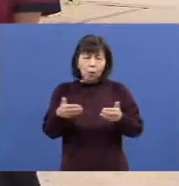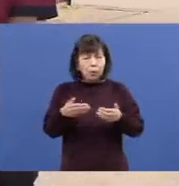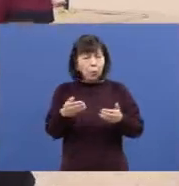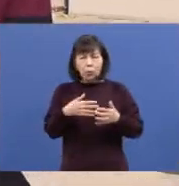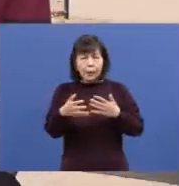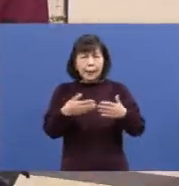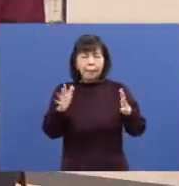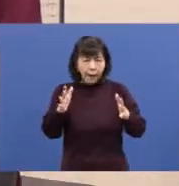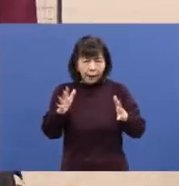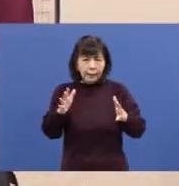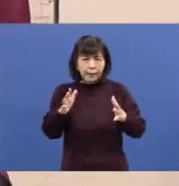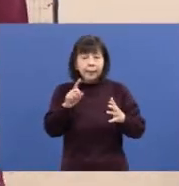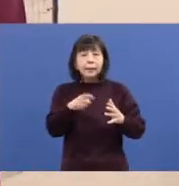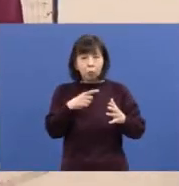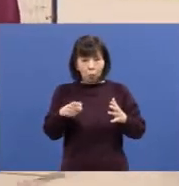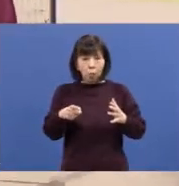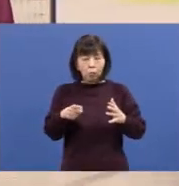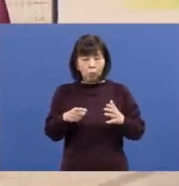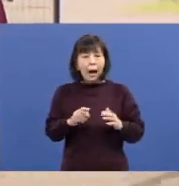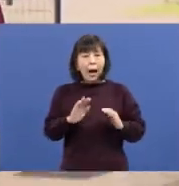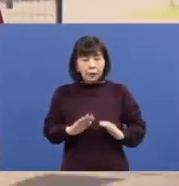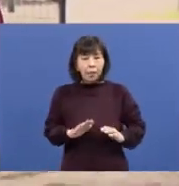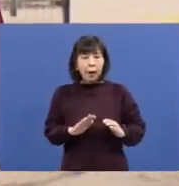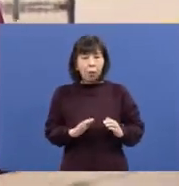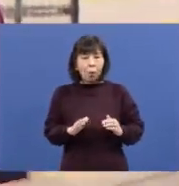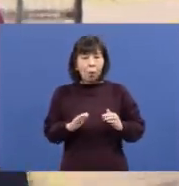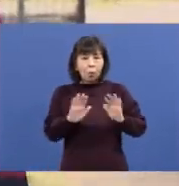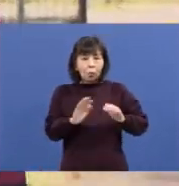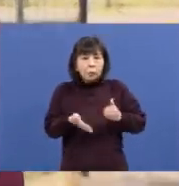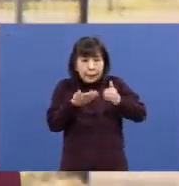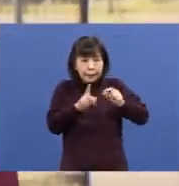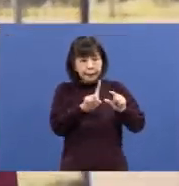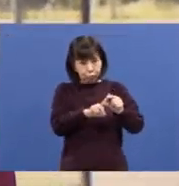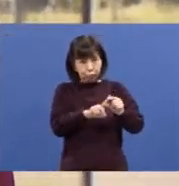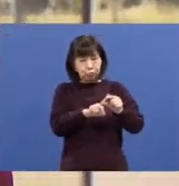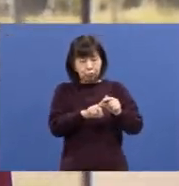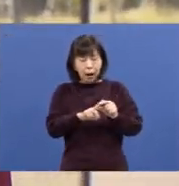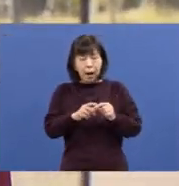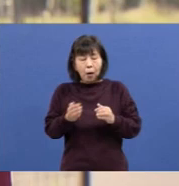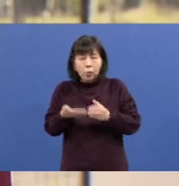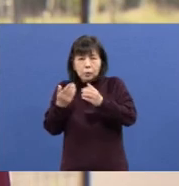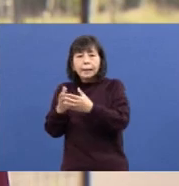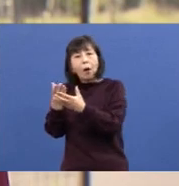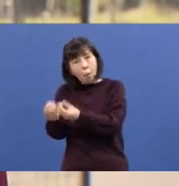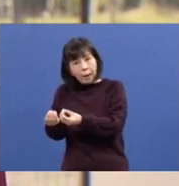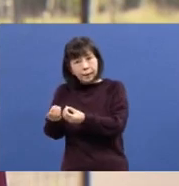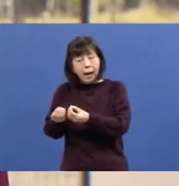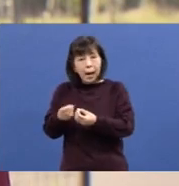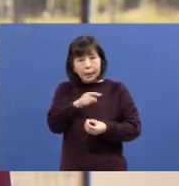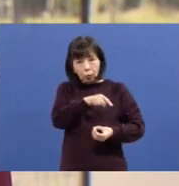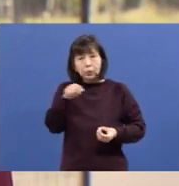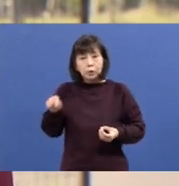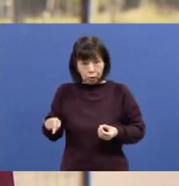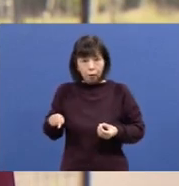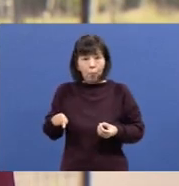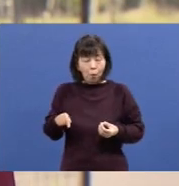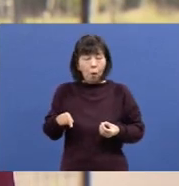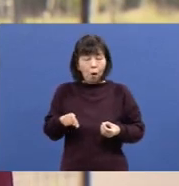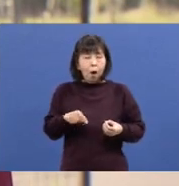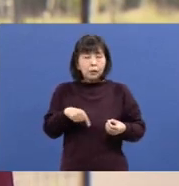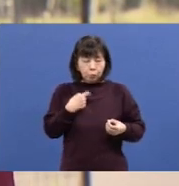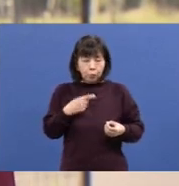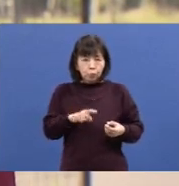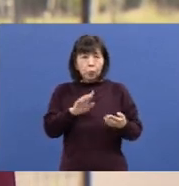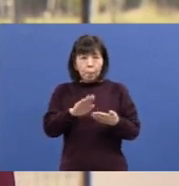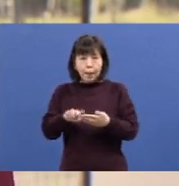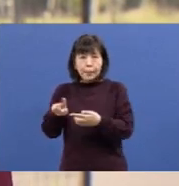ない方や今現在、子育て中もしくは子育てが終わった方でも自分の